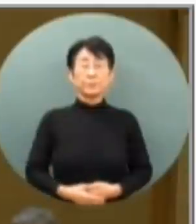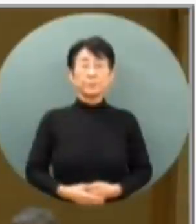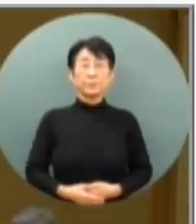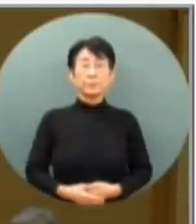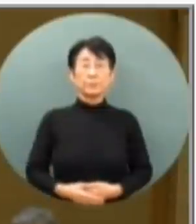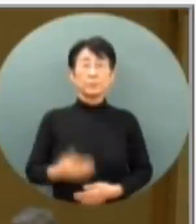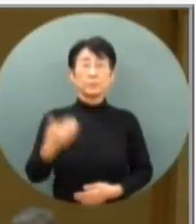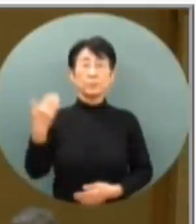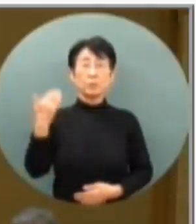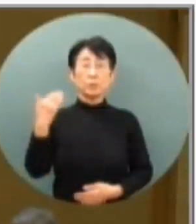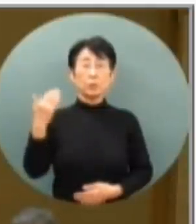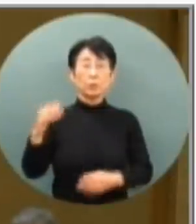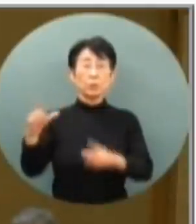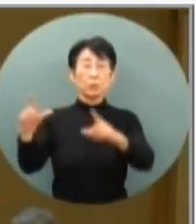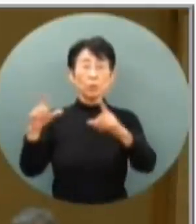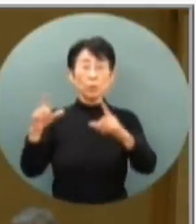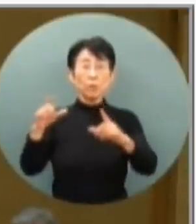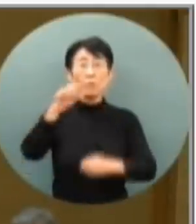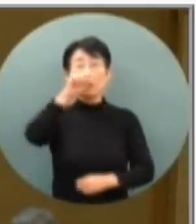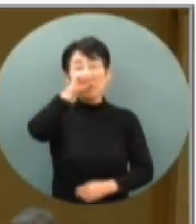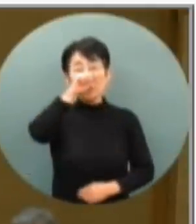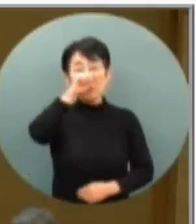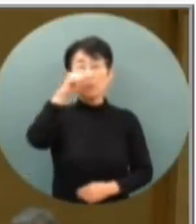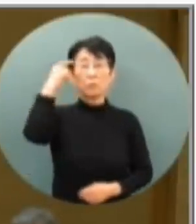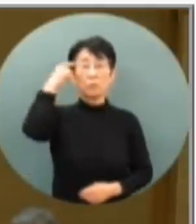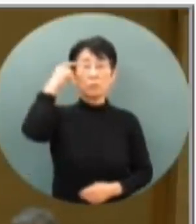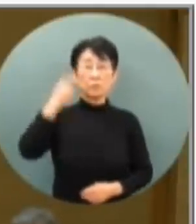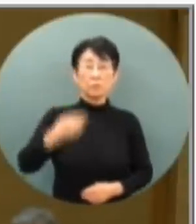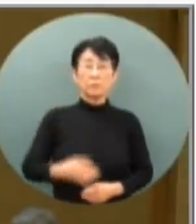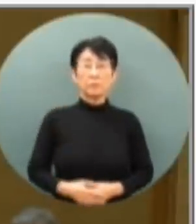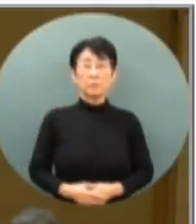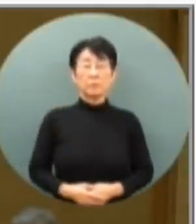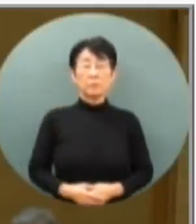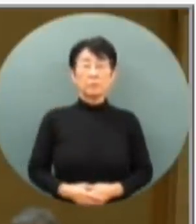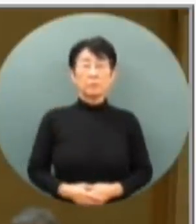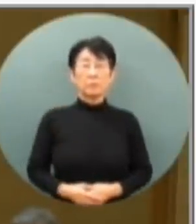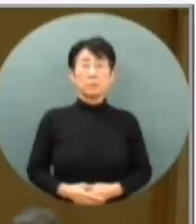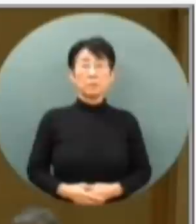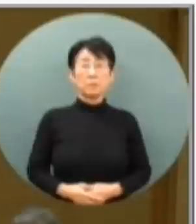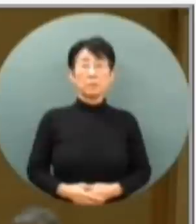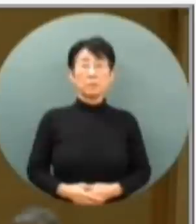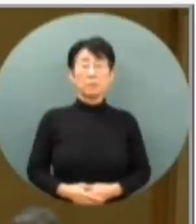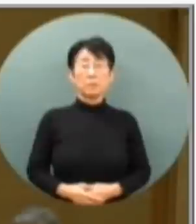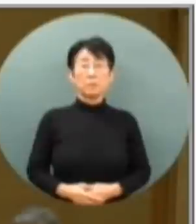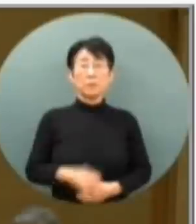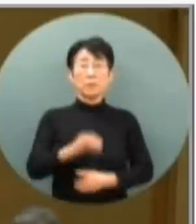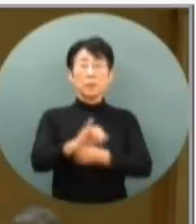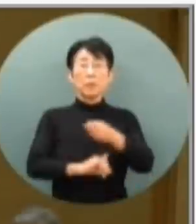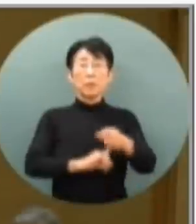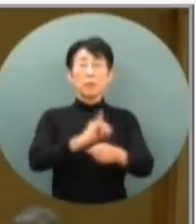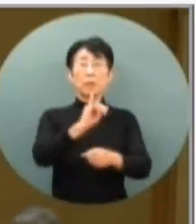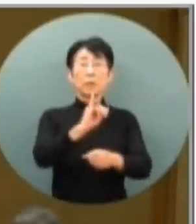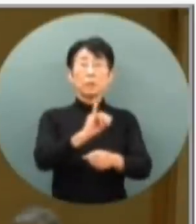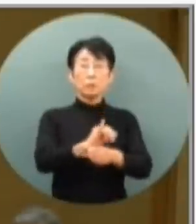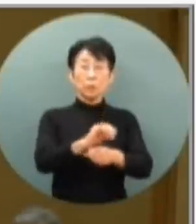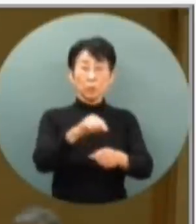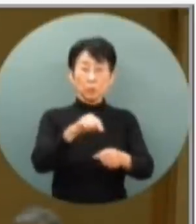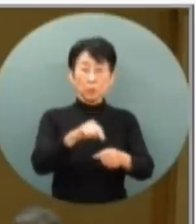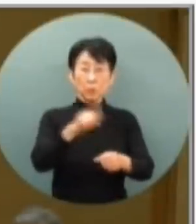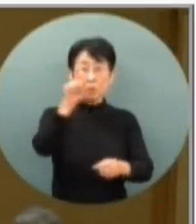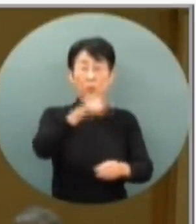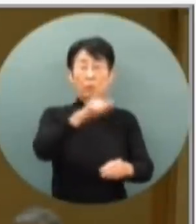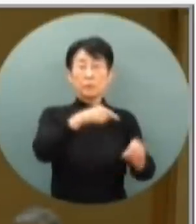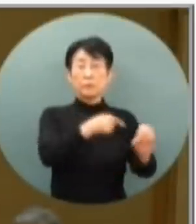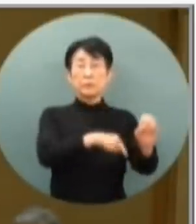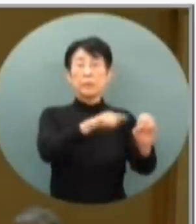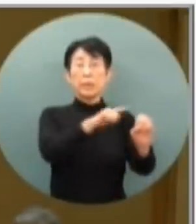先ほどの答弁で私もいいと思います。そのネット上のこの人権侵